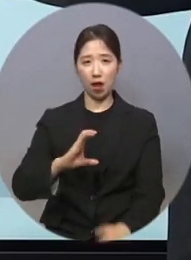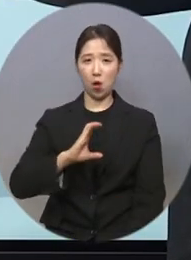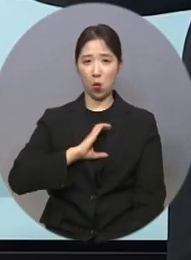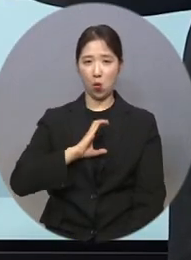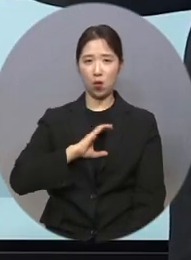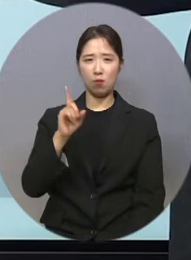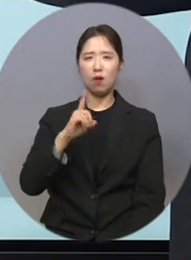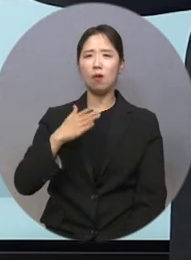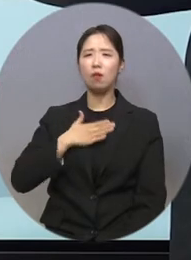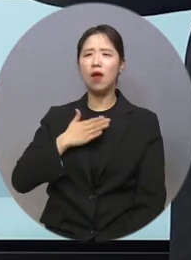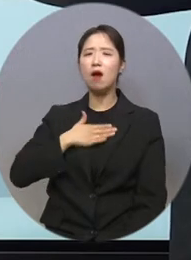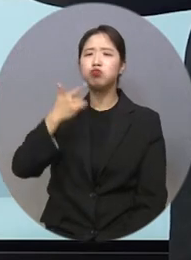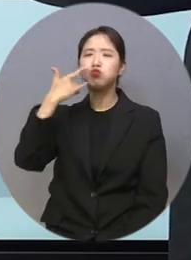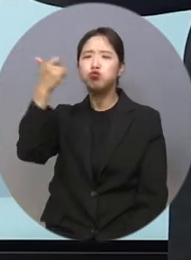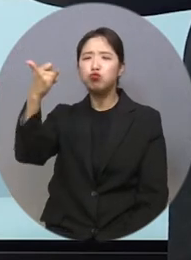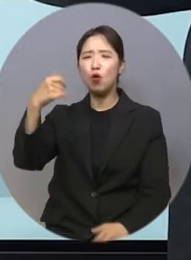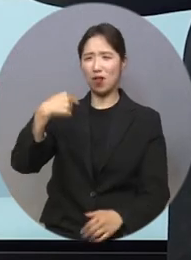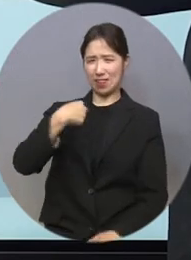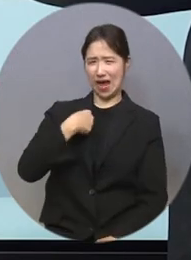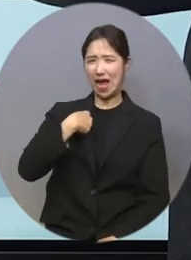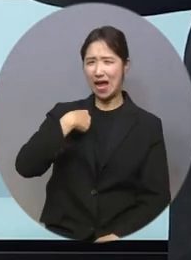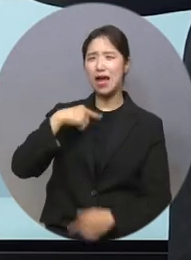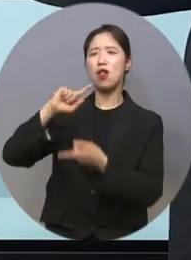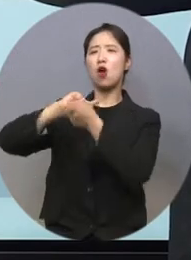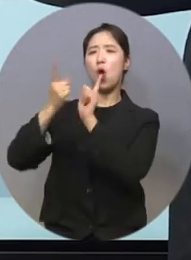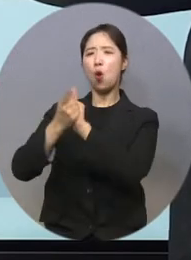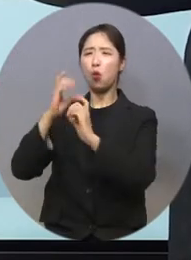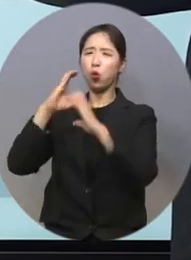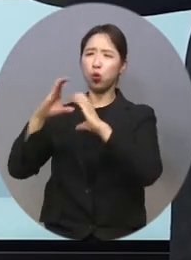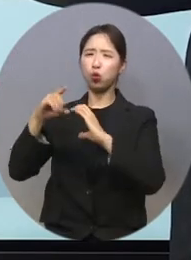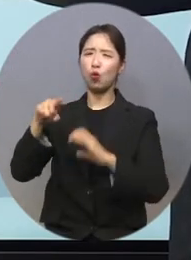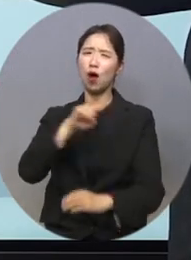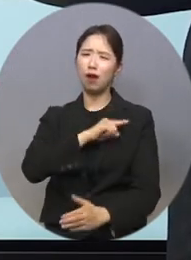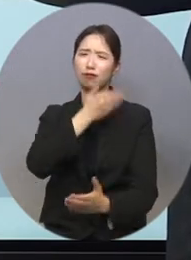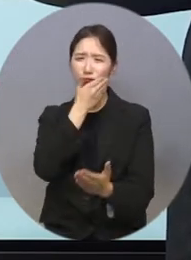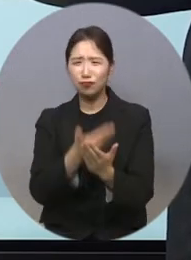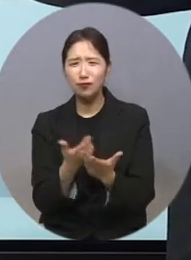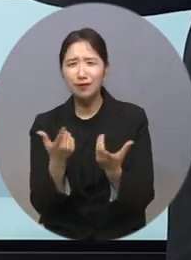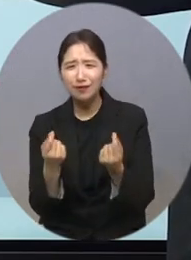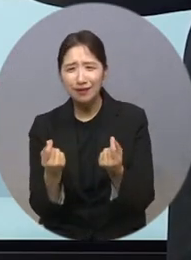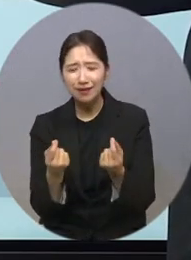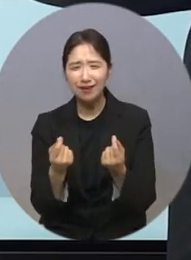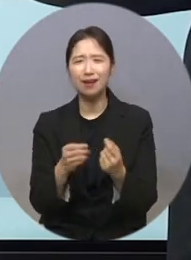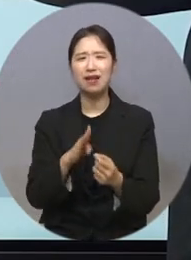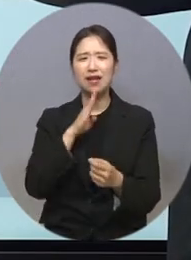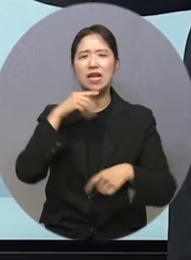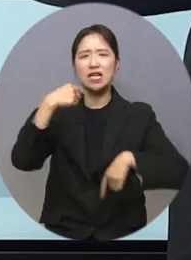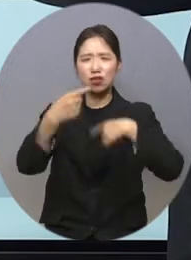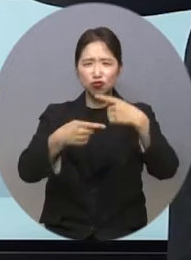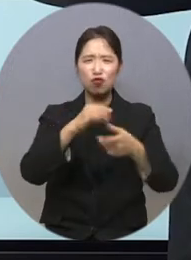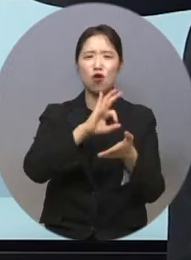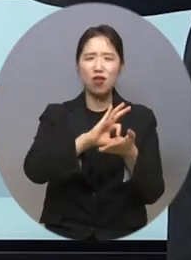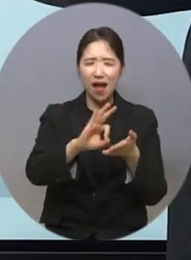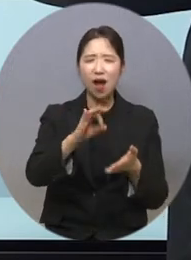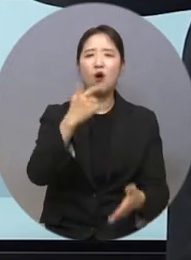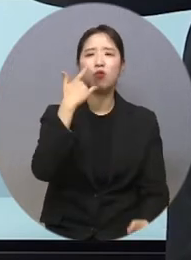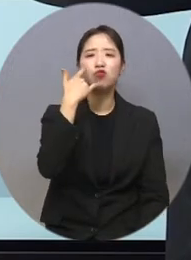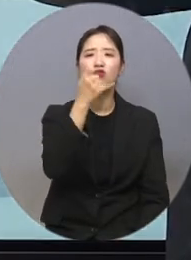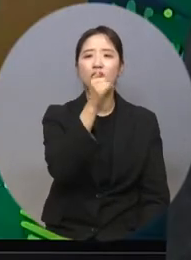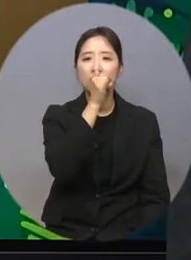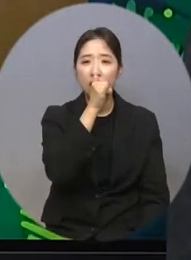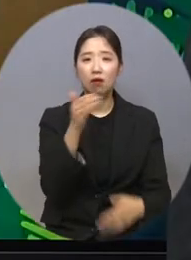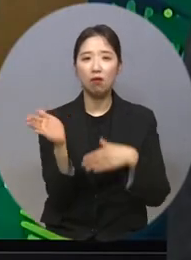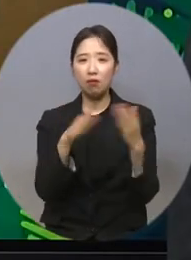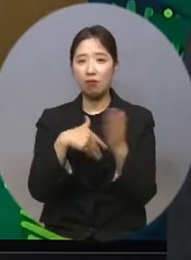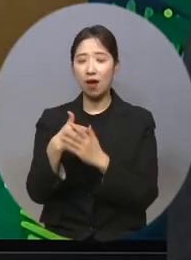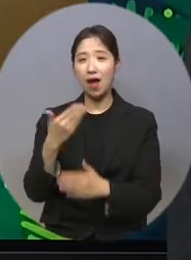보면 부모님과의 소통이 일단 먼저 우선이잖아요. 근데 아까 말씀 주셨지만 사실은 수어를 사용하시는 부모님도 계시지만